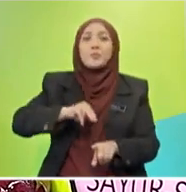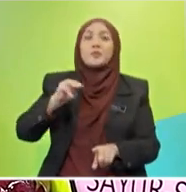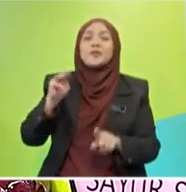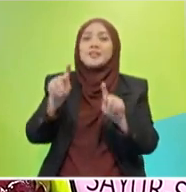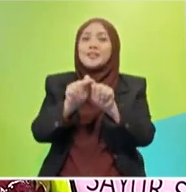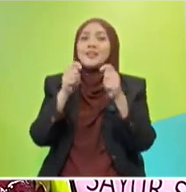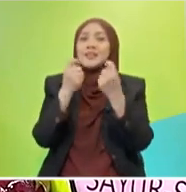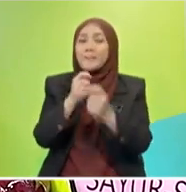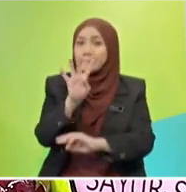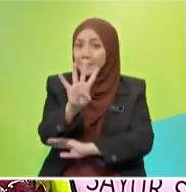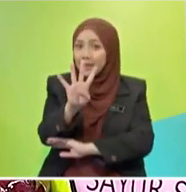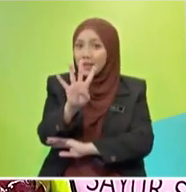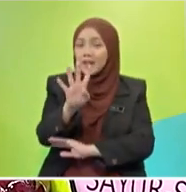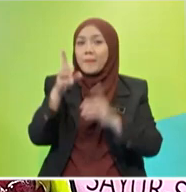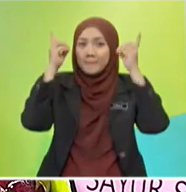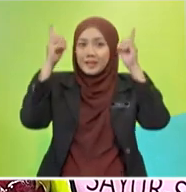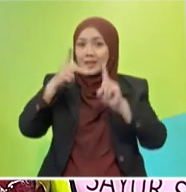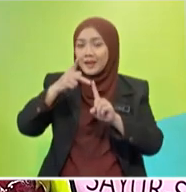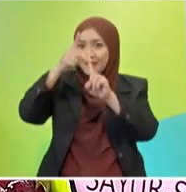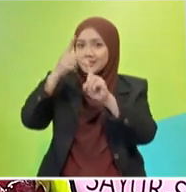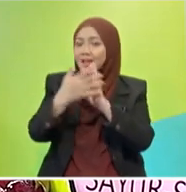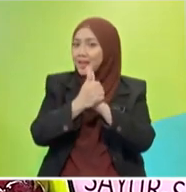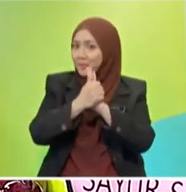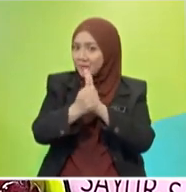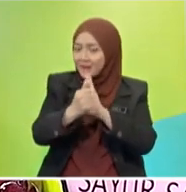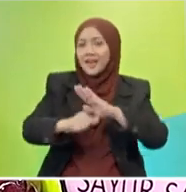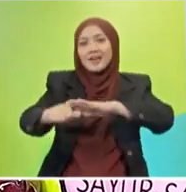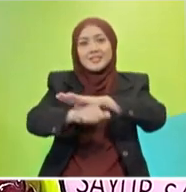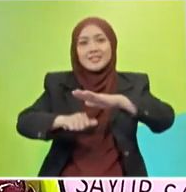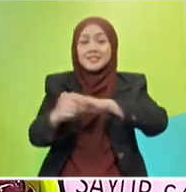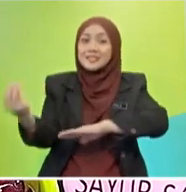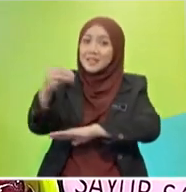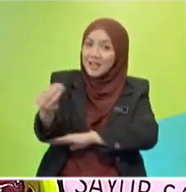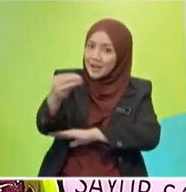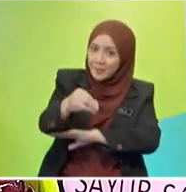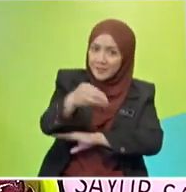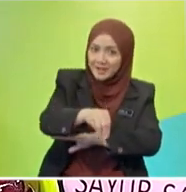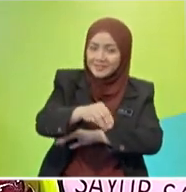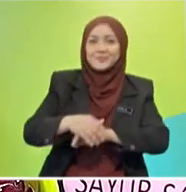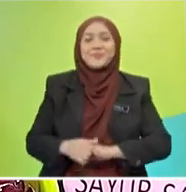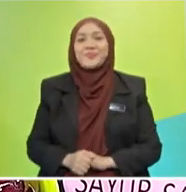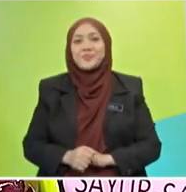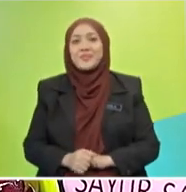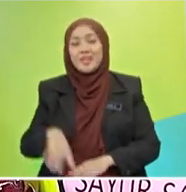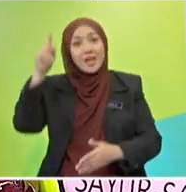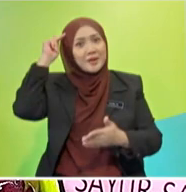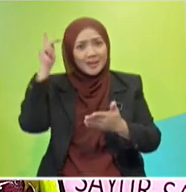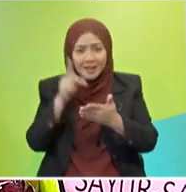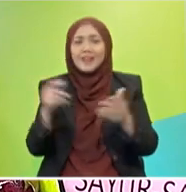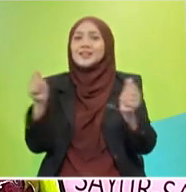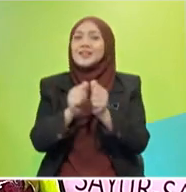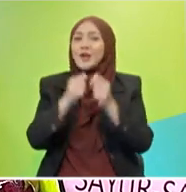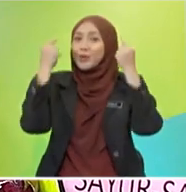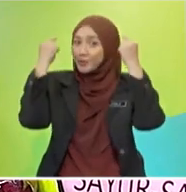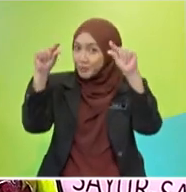4 dalam pendidikan khas kemahiran asas tanaman jadi untuk itu kita tidak berkenalan dengan guru